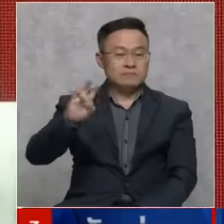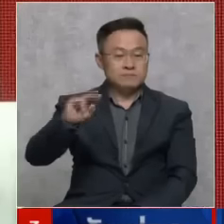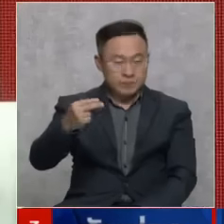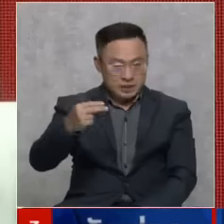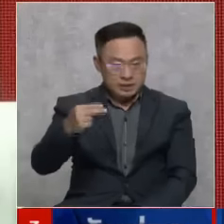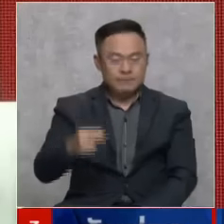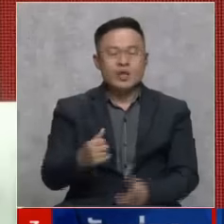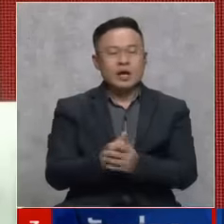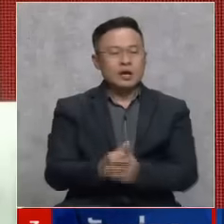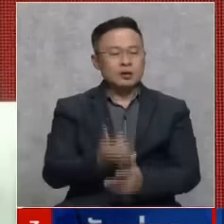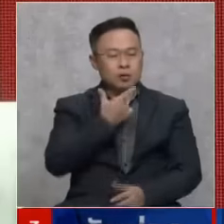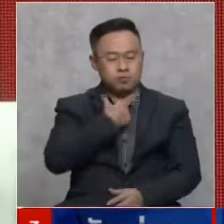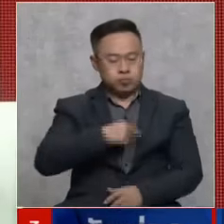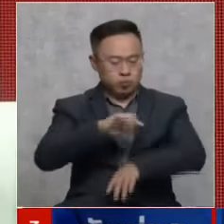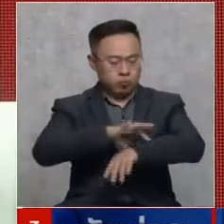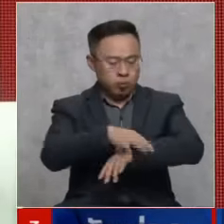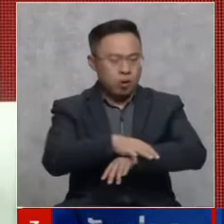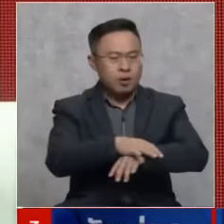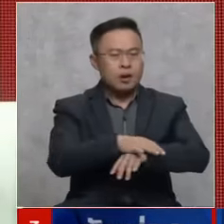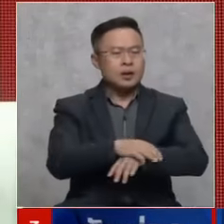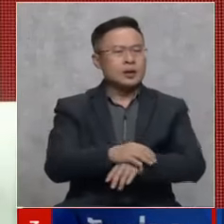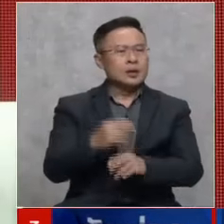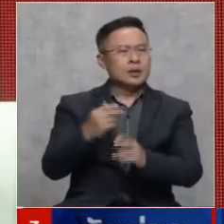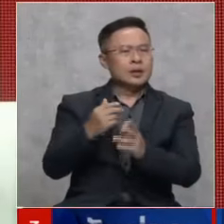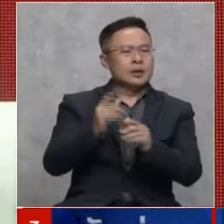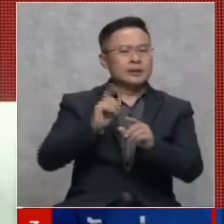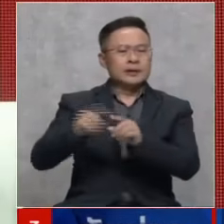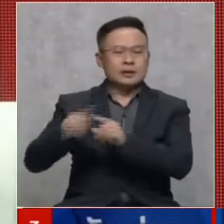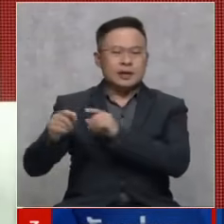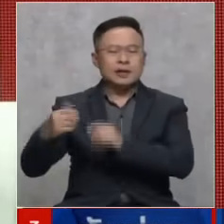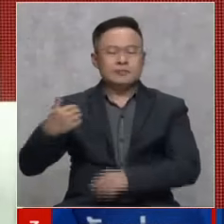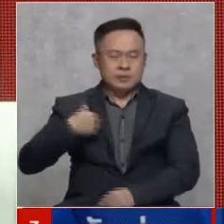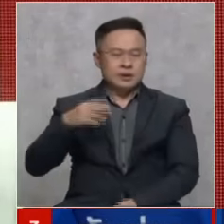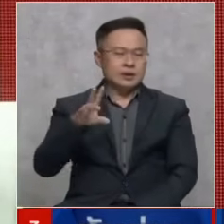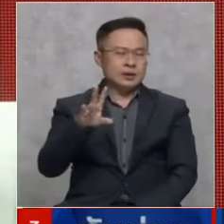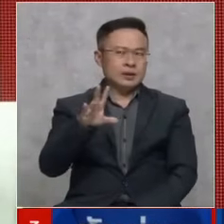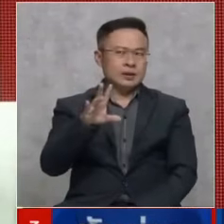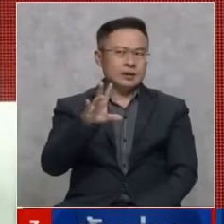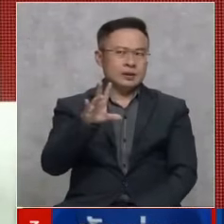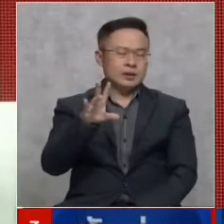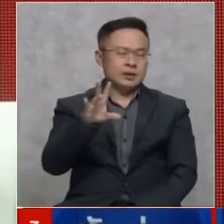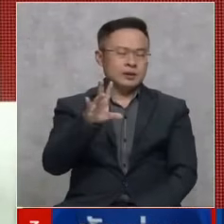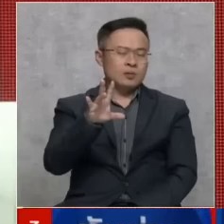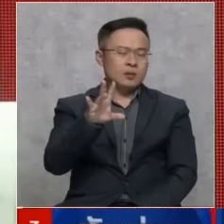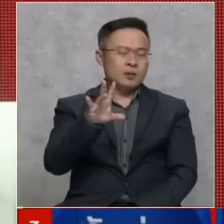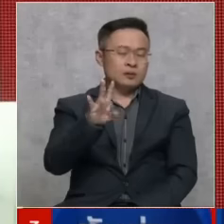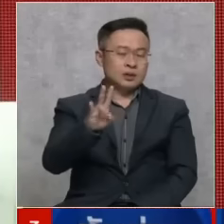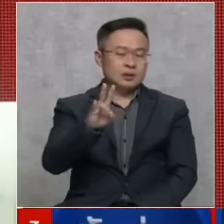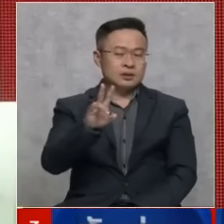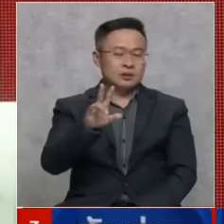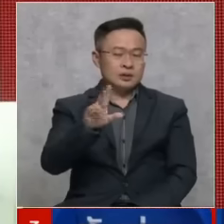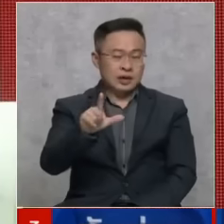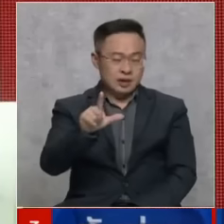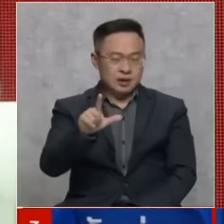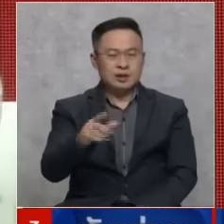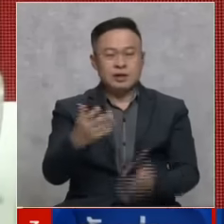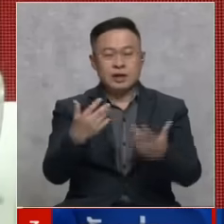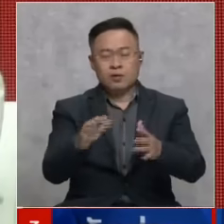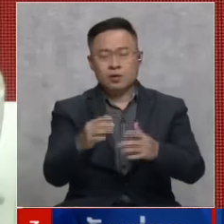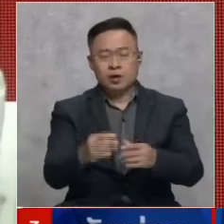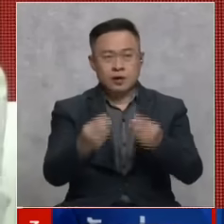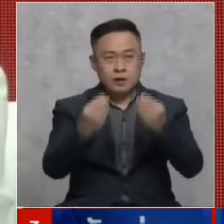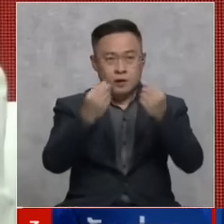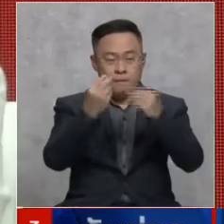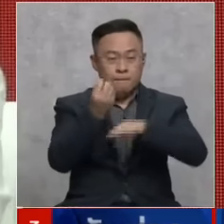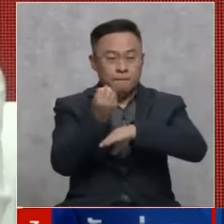71รายการรวม2ล้านแล้วก็มีไฮไลท์เป็นแหวนนะคะเห็นบอกเป็นแหวนเพชรตาแมวสีมรกต ค่ะ ยังมีเมฆสิทธิ์หลวง